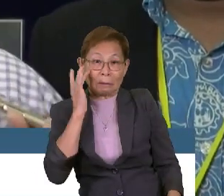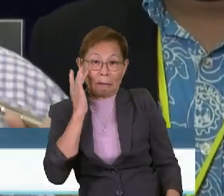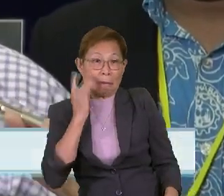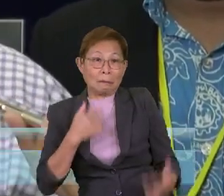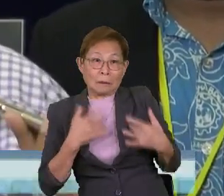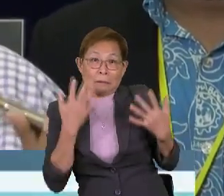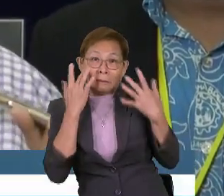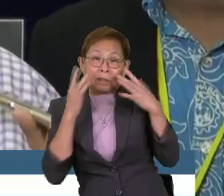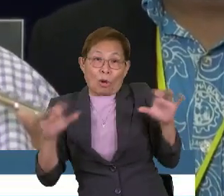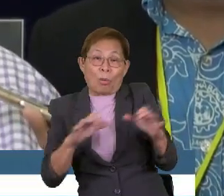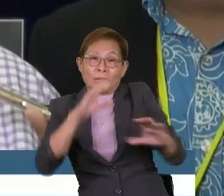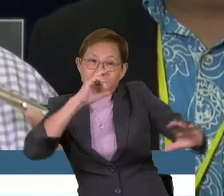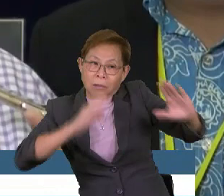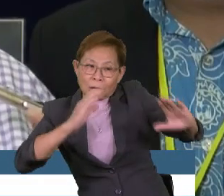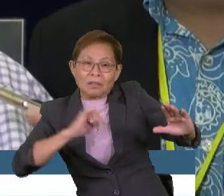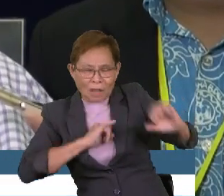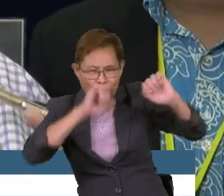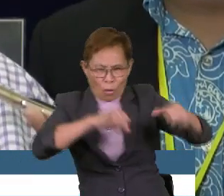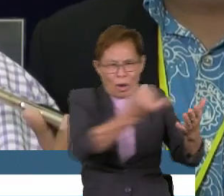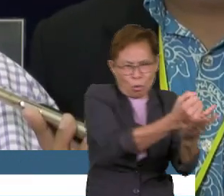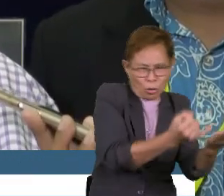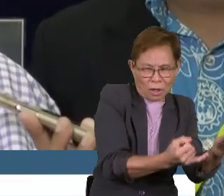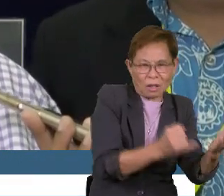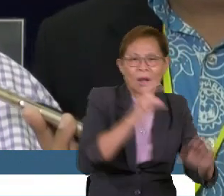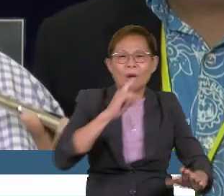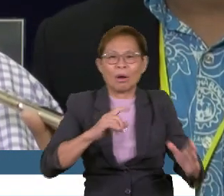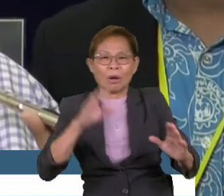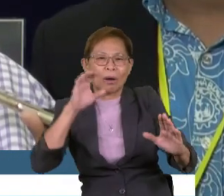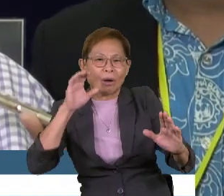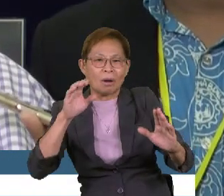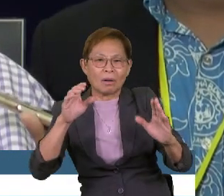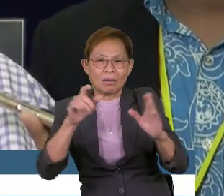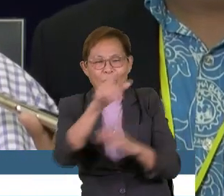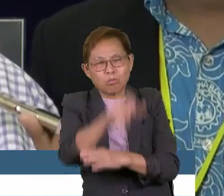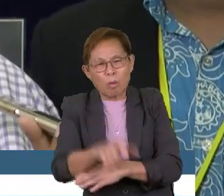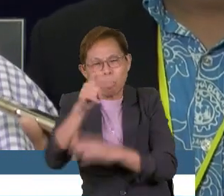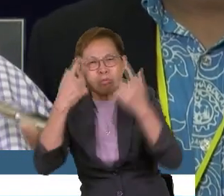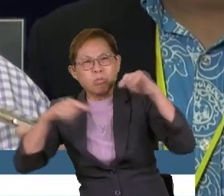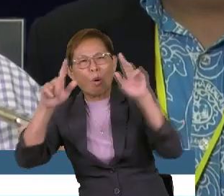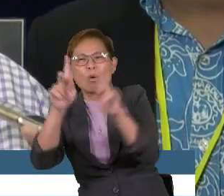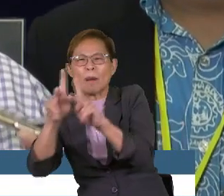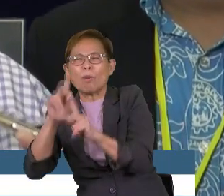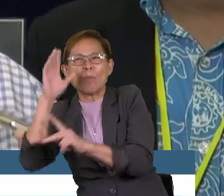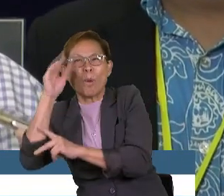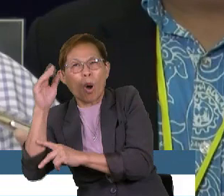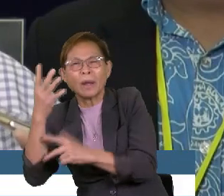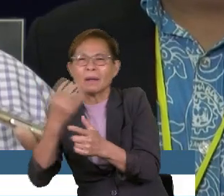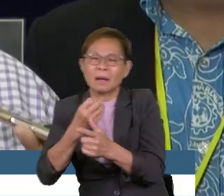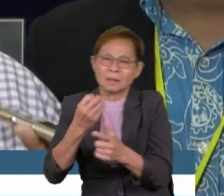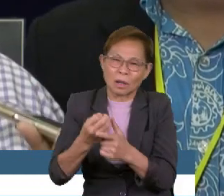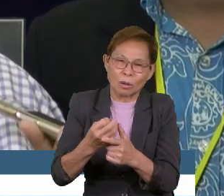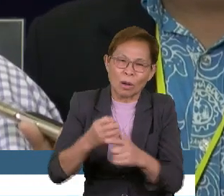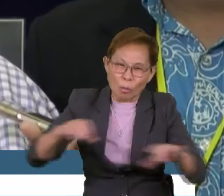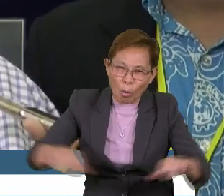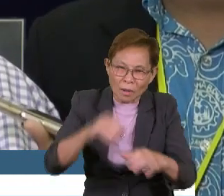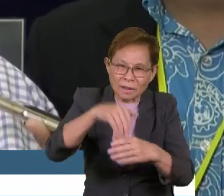buat karikatur. Saya boleh melukis watak-watak yang terkenal macam Kampung Boy semua tu yang